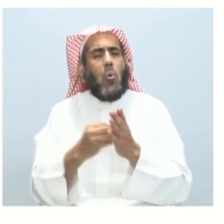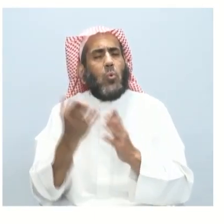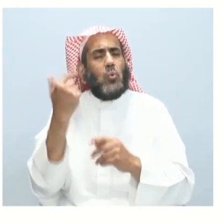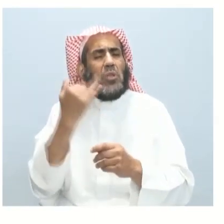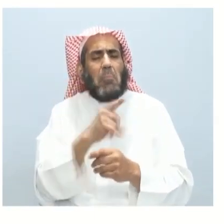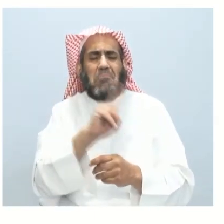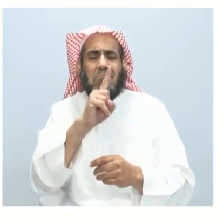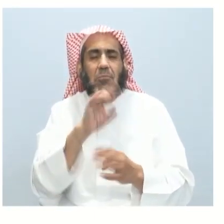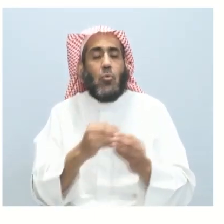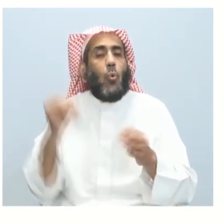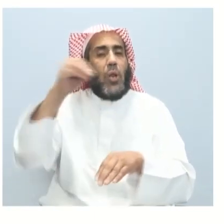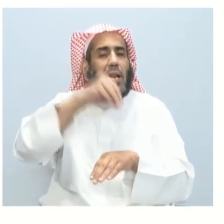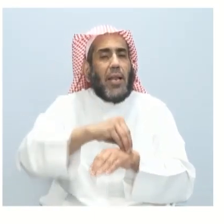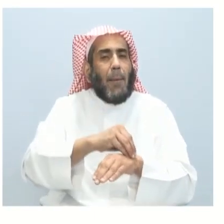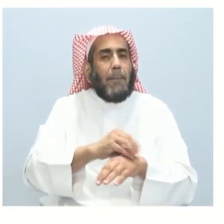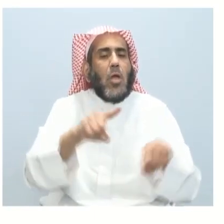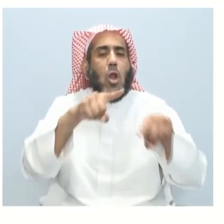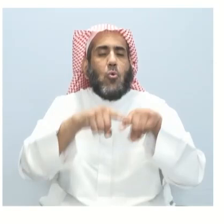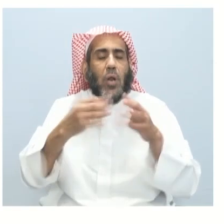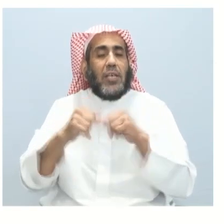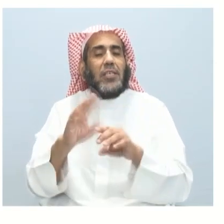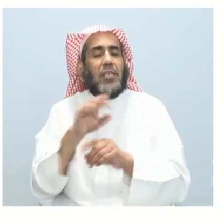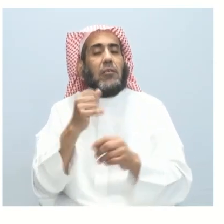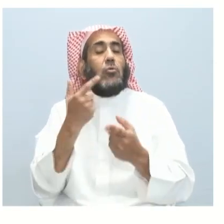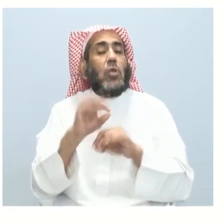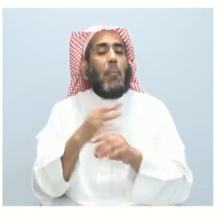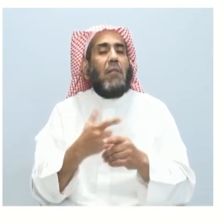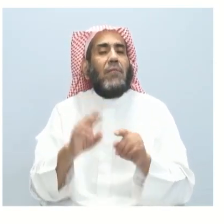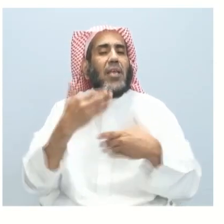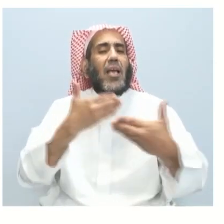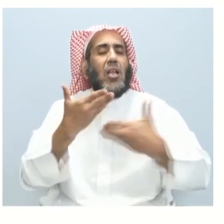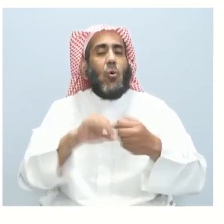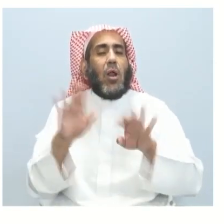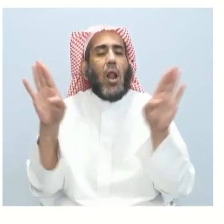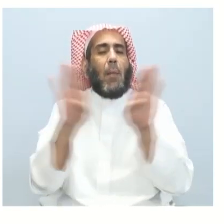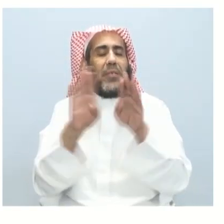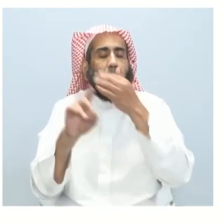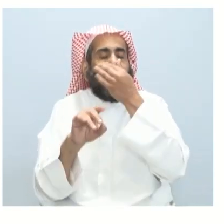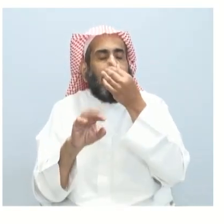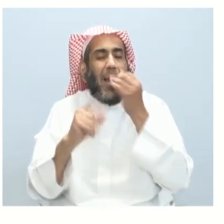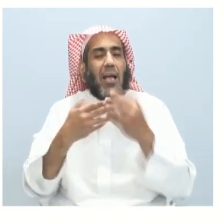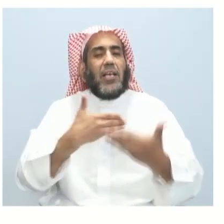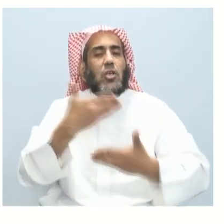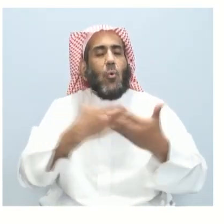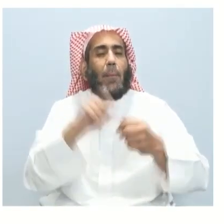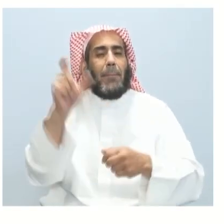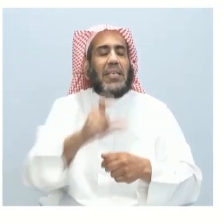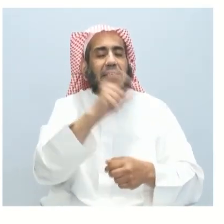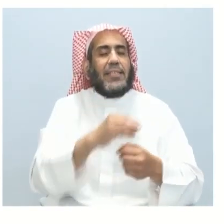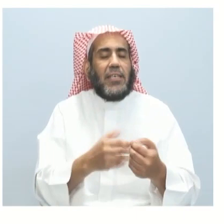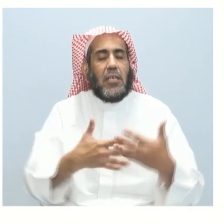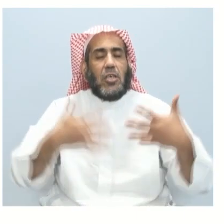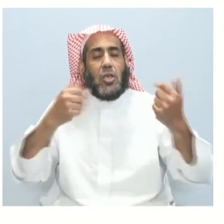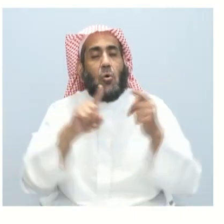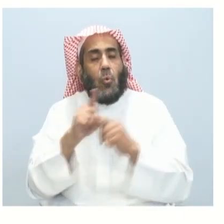العرب وانما ايضا نك نقل الينا كذلك من عند اليونان وهو الشعر الذي يستعمل في الحوار المسرحي بدل من النثر مسرحيه لكن الحوار بين الشخصيات يكون عن طريق